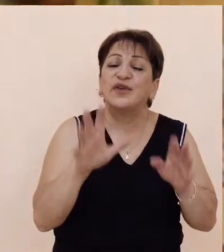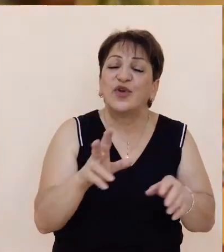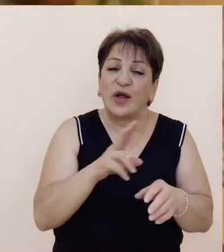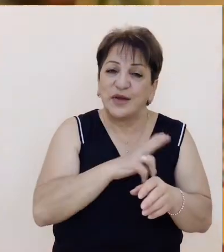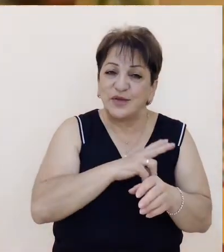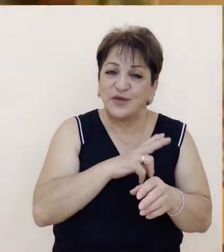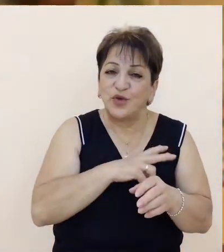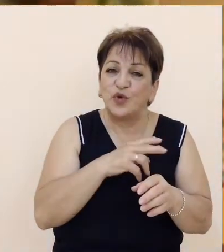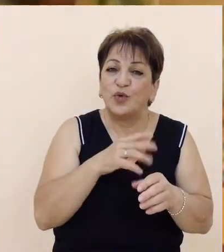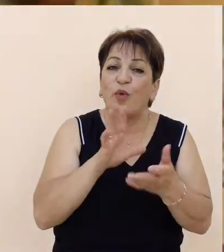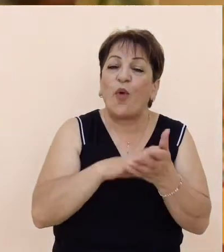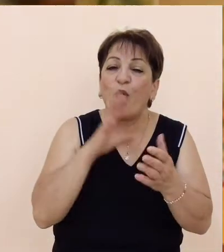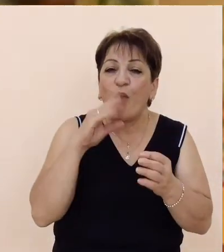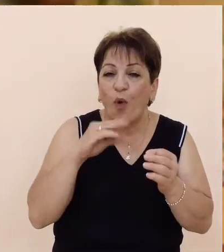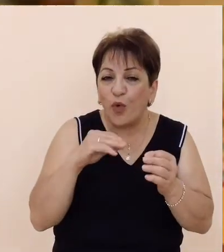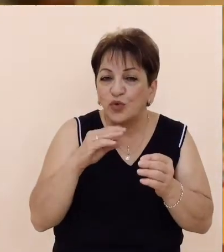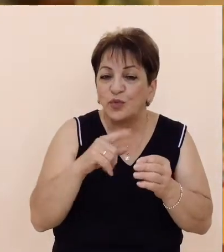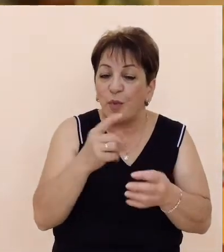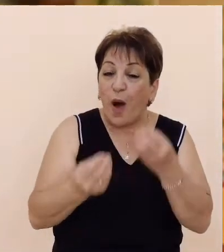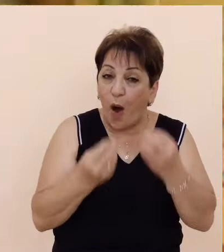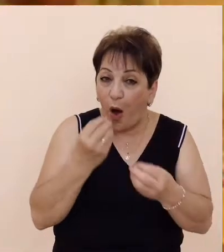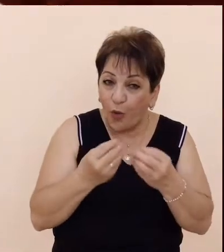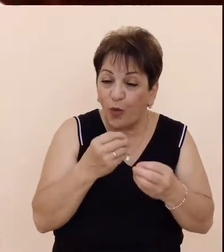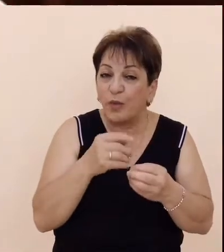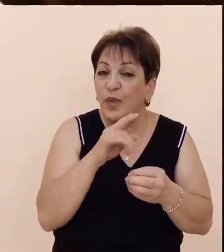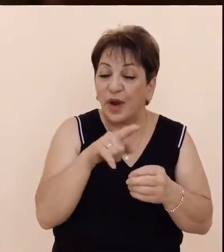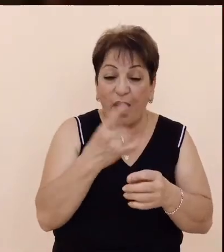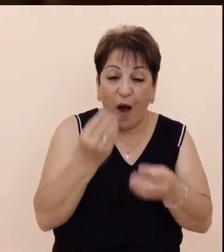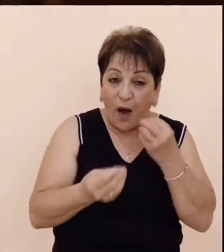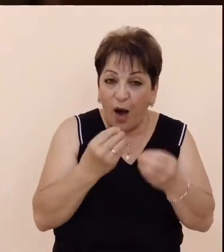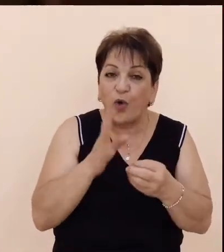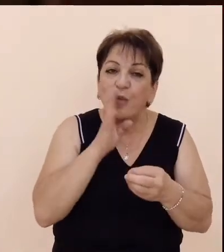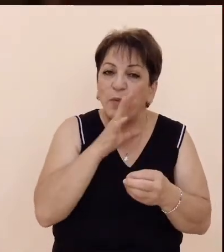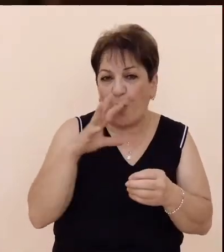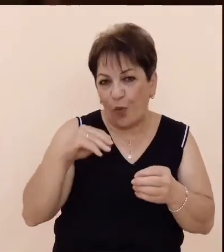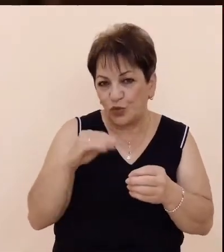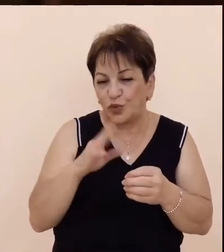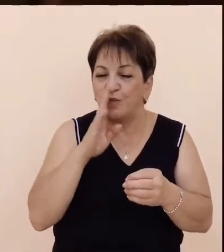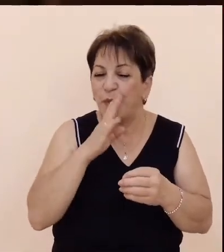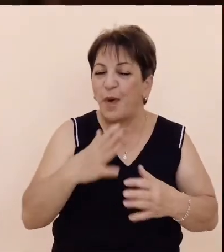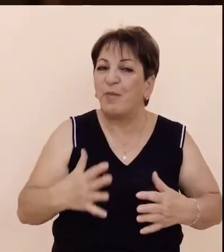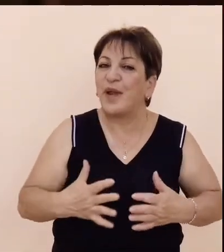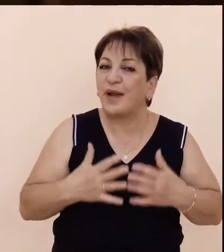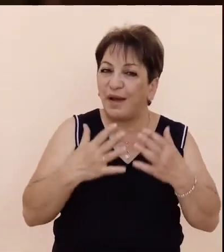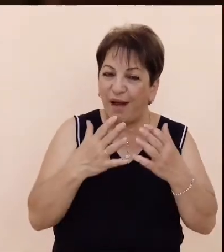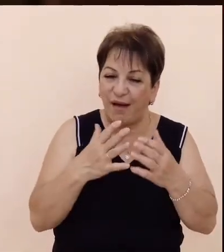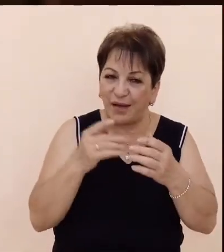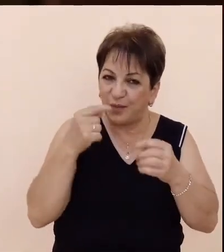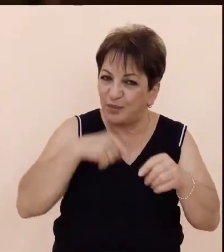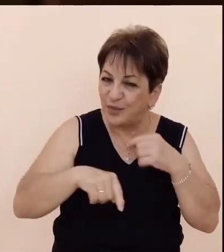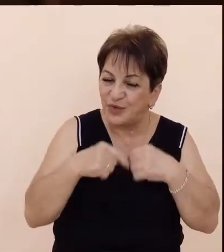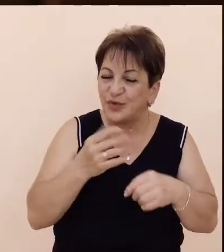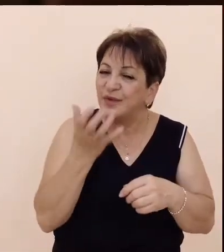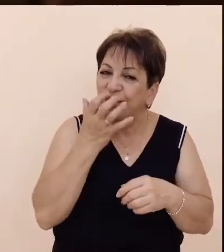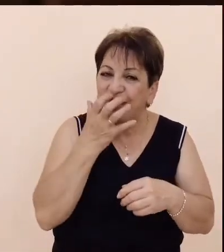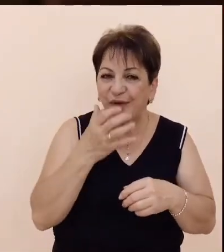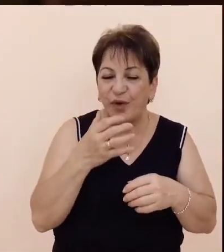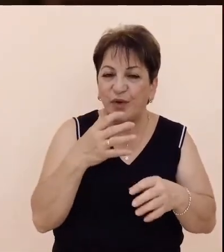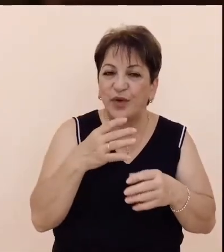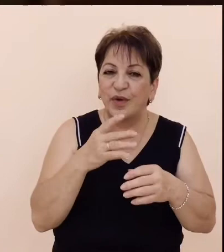եւ անգամ խոսում եմ իր հետ, երբ խաղում է։ Իսկապես մայրական բերկրանք, հետաքրքիր արտահայտություն է կա այդ